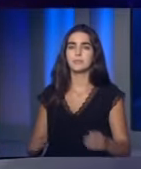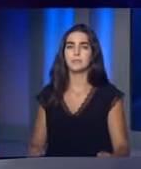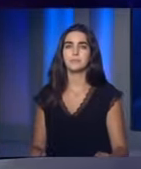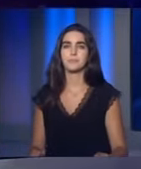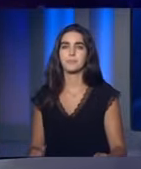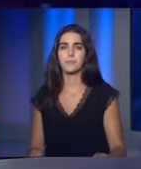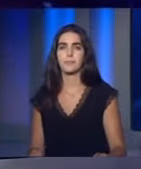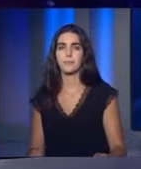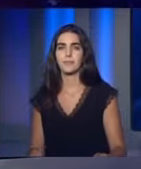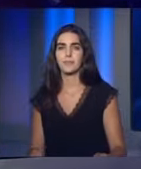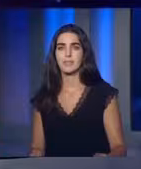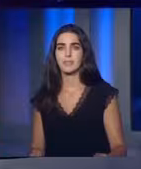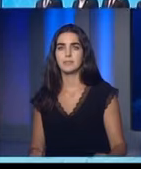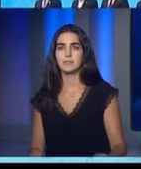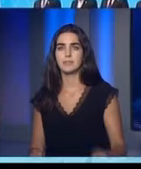الظهور.